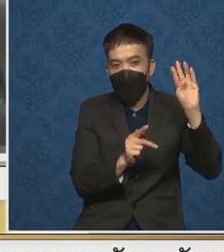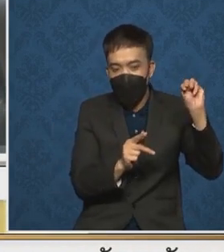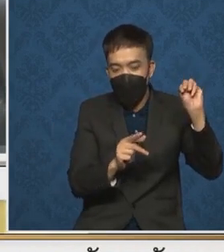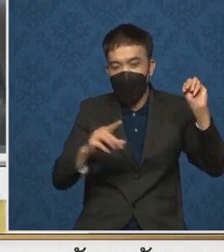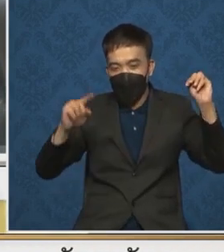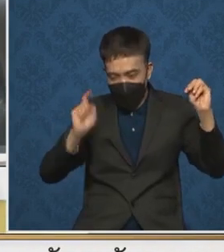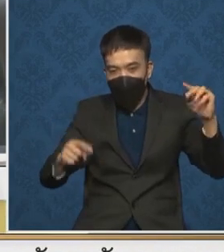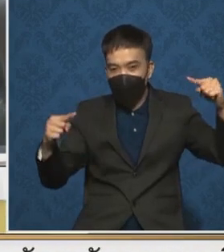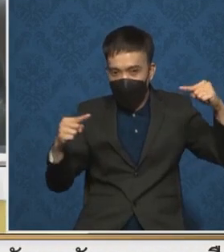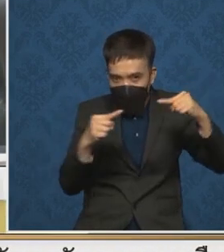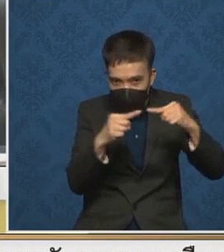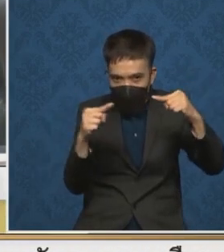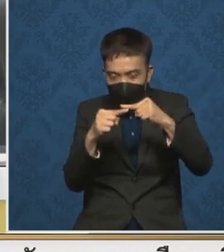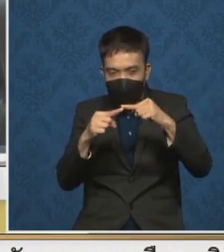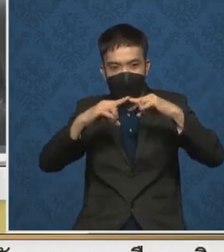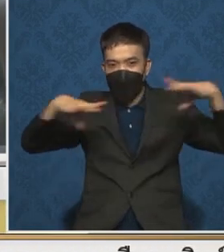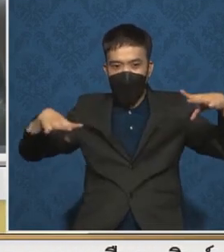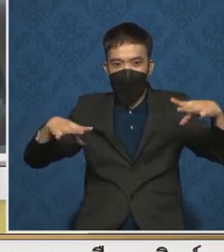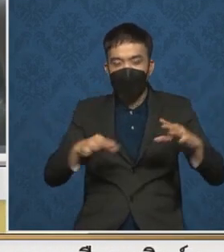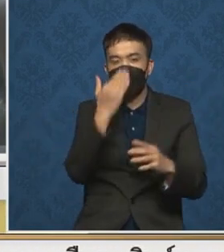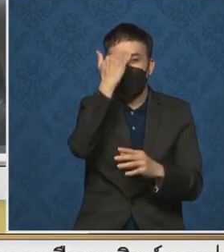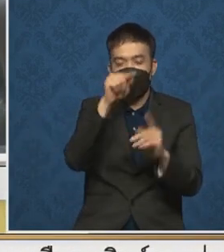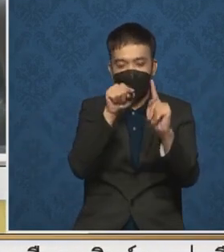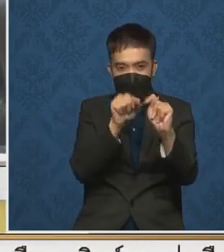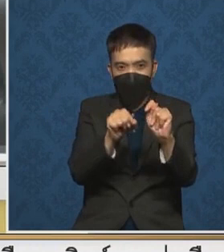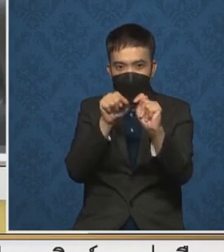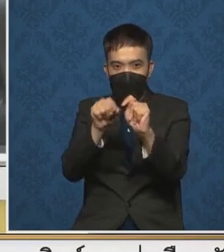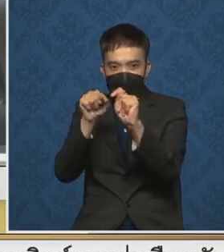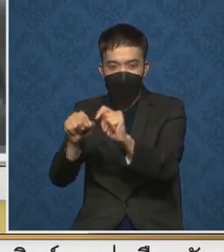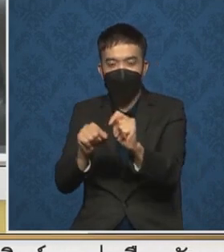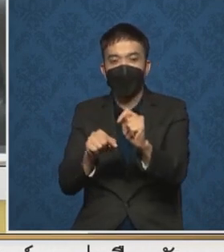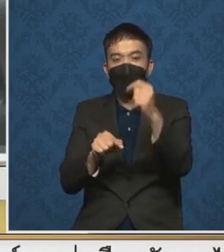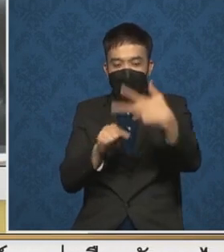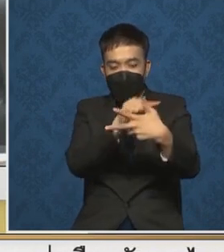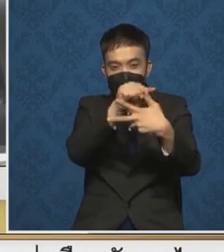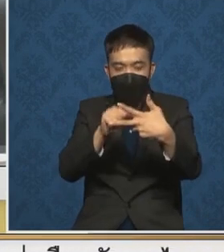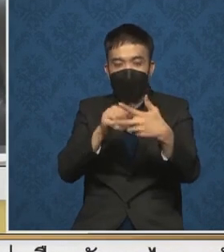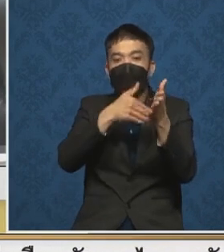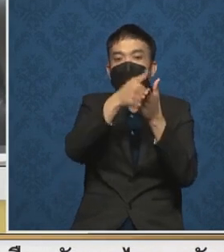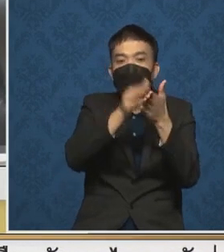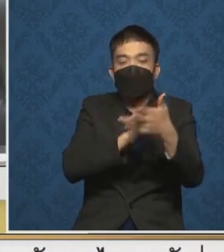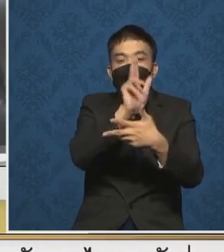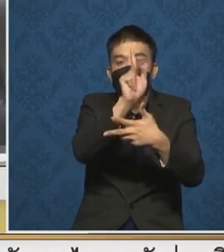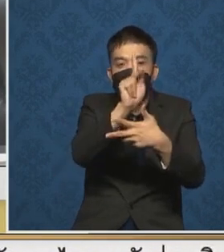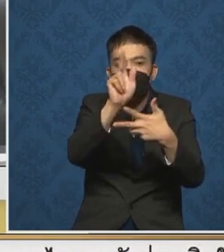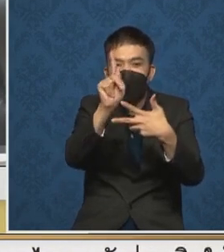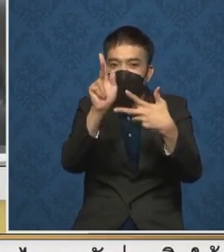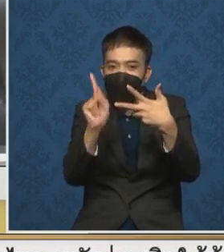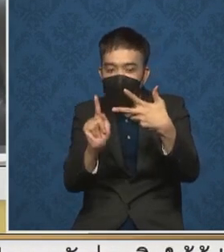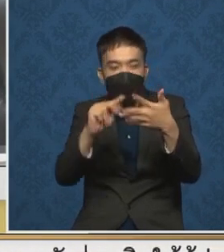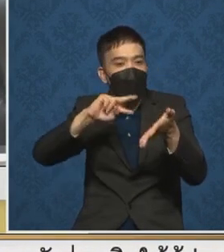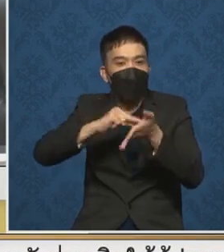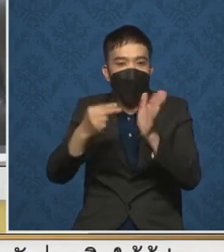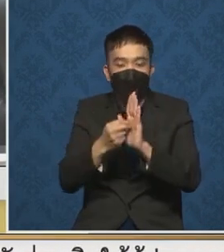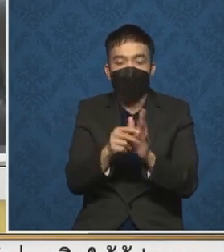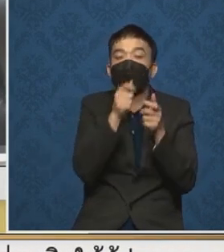ากพื้นที่ทั้ง 3 ตำบนนั้นเป็พืนที่สีเขียวพืนที่สีเขียวก็พ้นที่กระเศรษกรพื้นที่ท